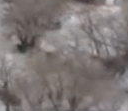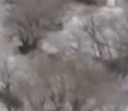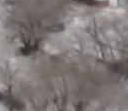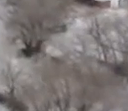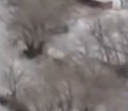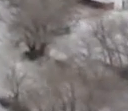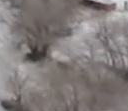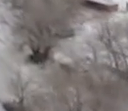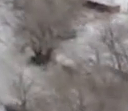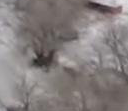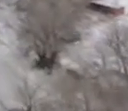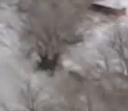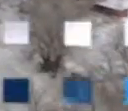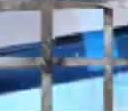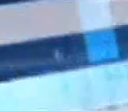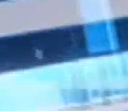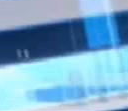подарок от каждого региона страны.